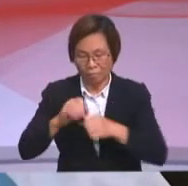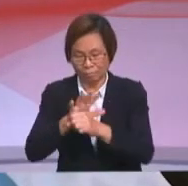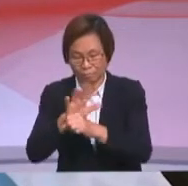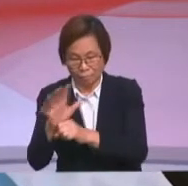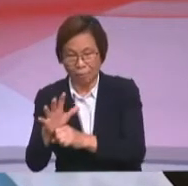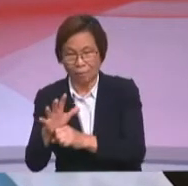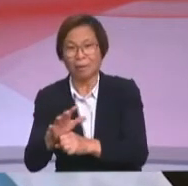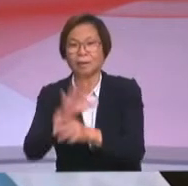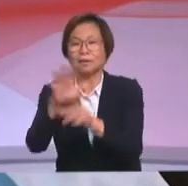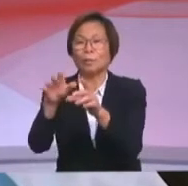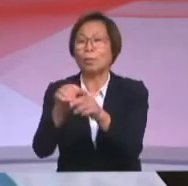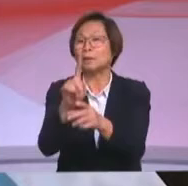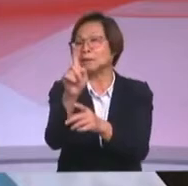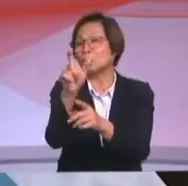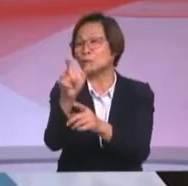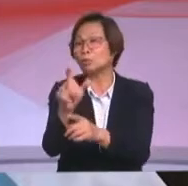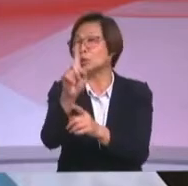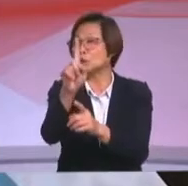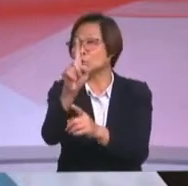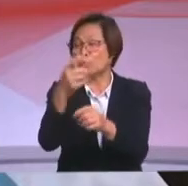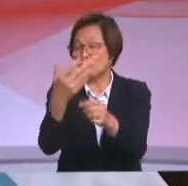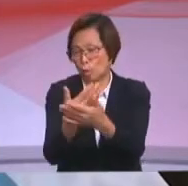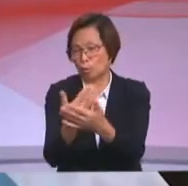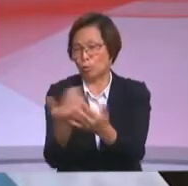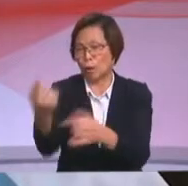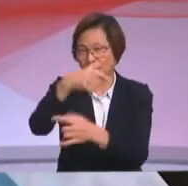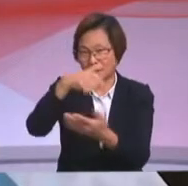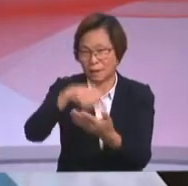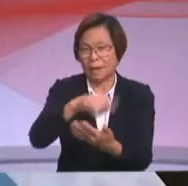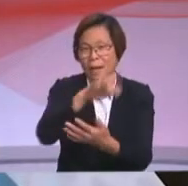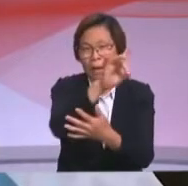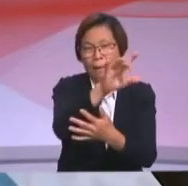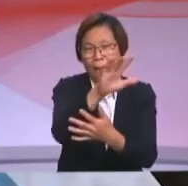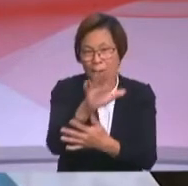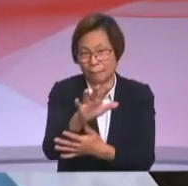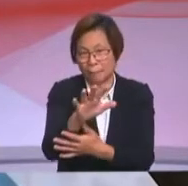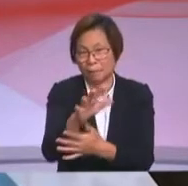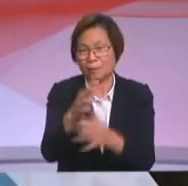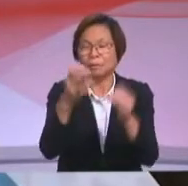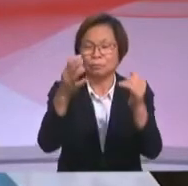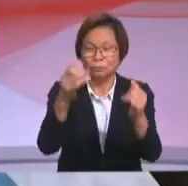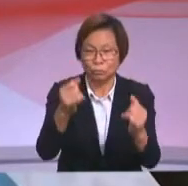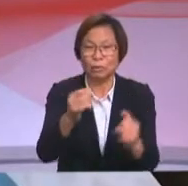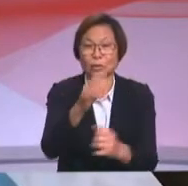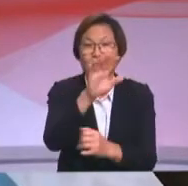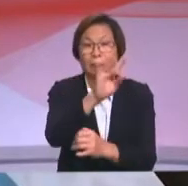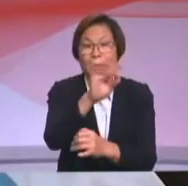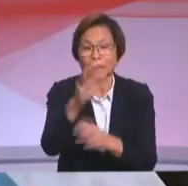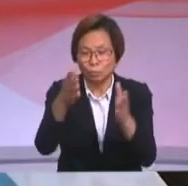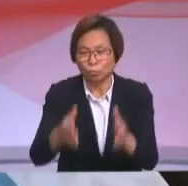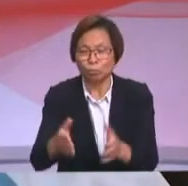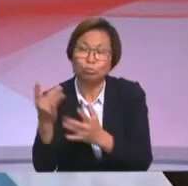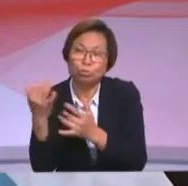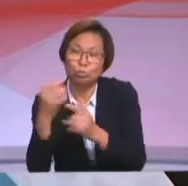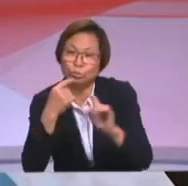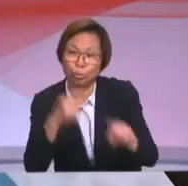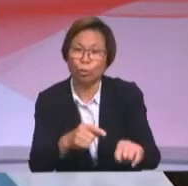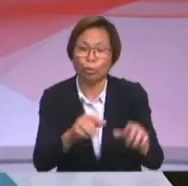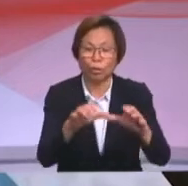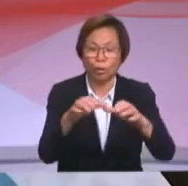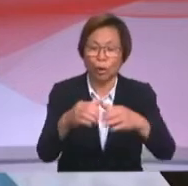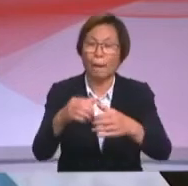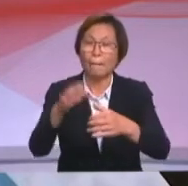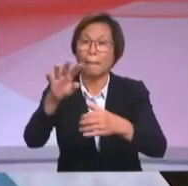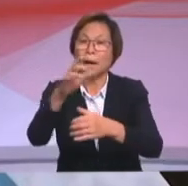COVID-19 termasuk 1 kes baru pada hari ini. 85 individu masih menunggu keputusan. Kluster keempat ialah